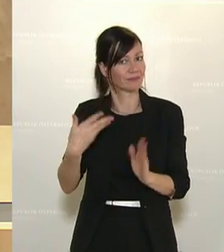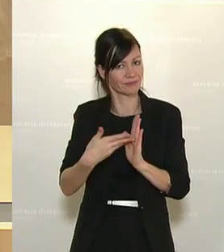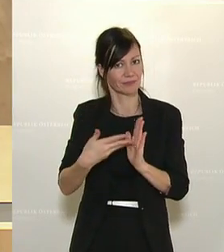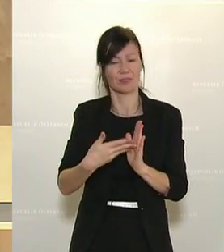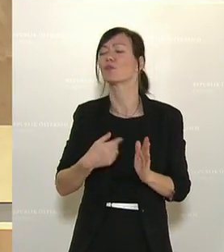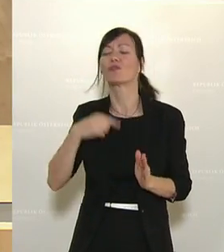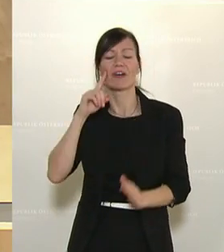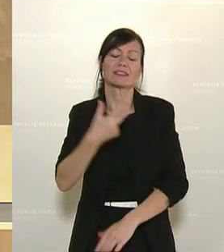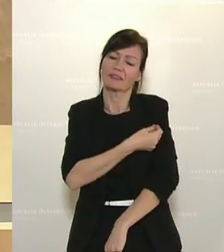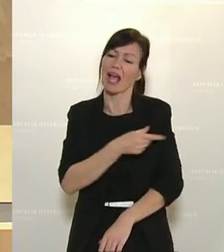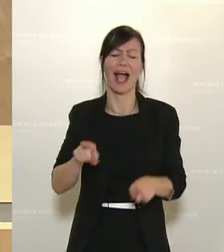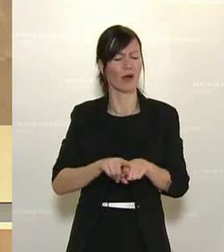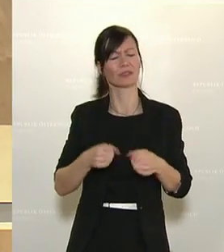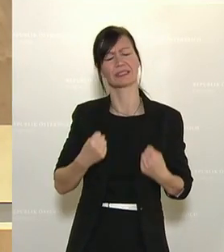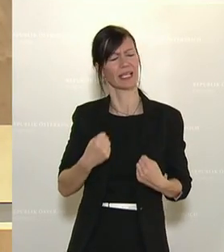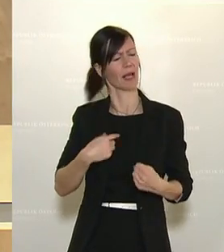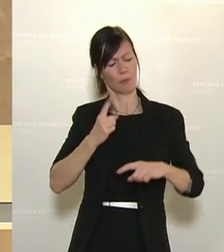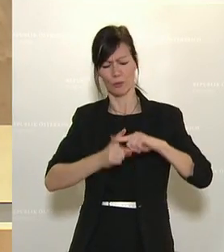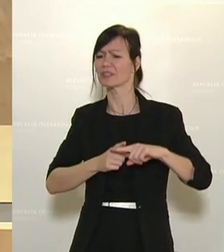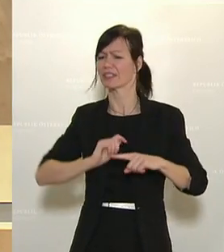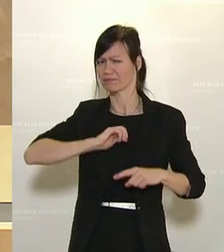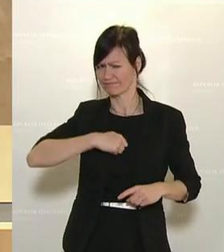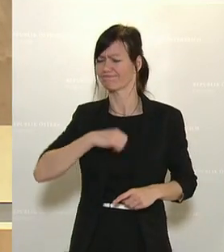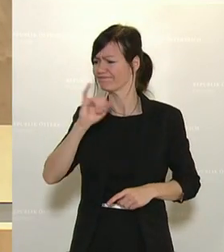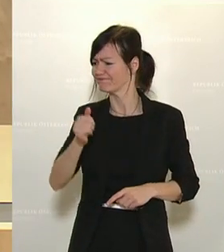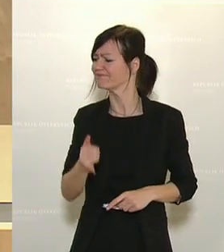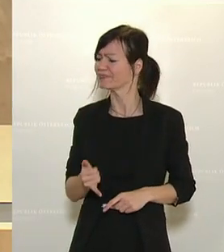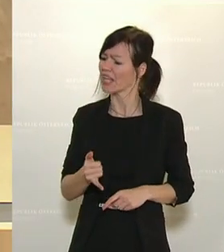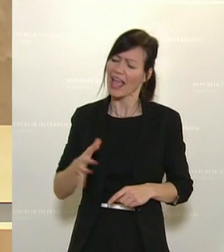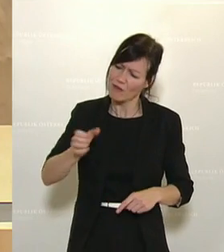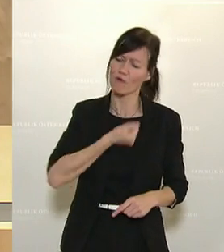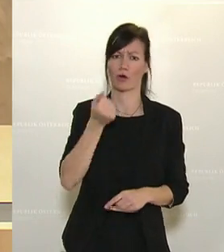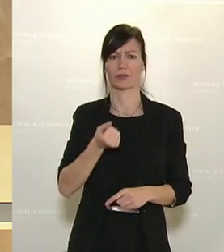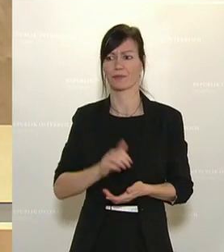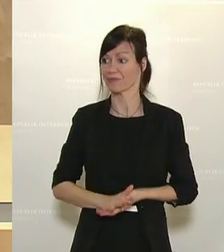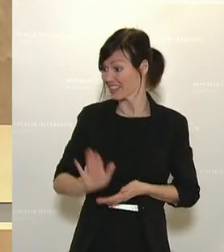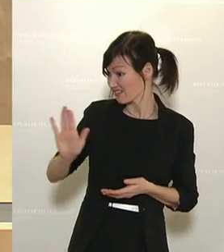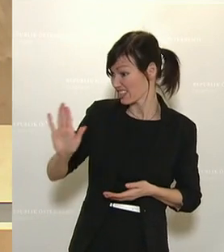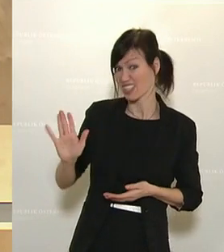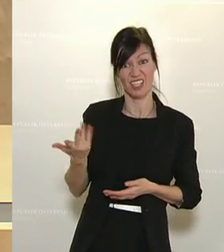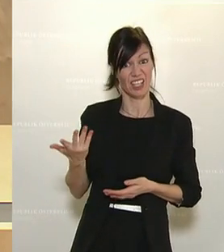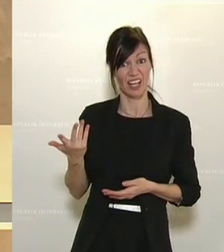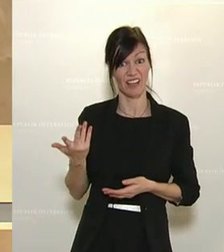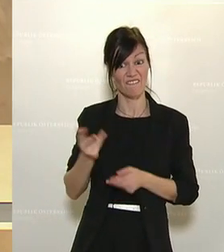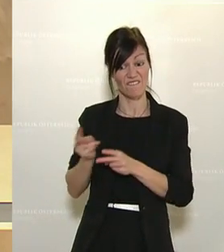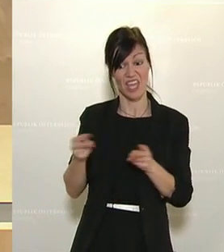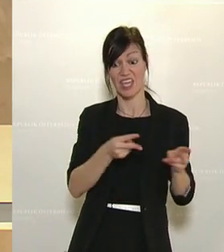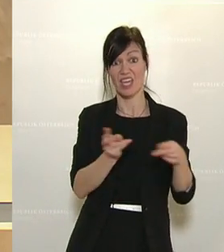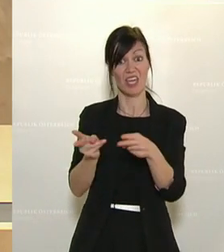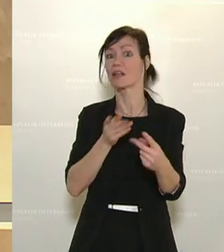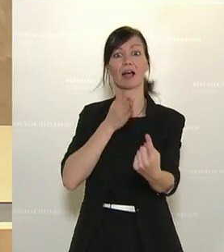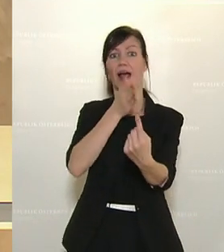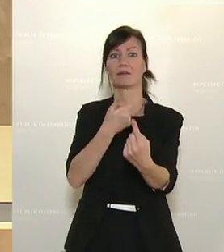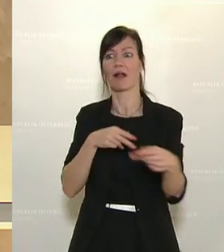diesen Erfolg haben. Ich bin da total zuversichtlich und Sie werden mit Ihrer Linie, die ein Zickzack-Kurs ist und jedenfalls